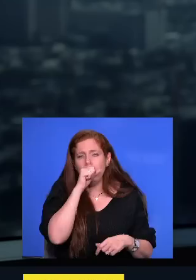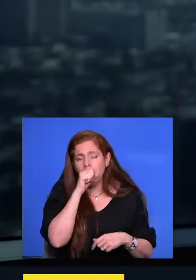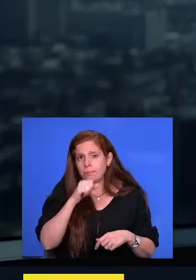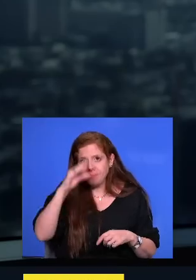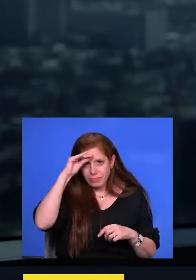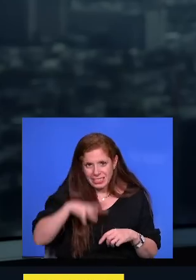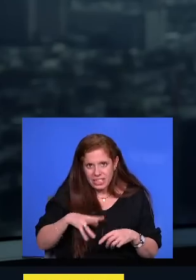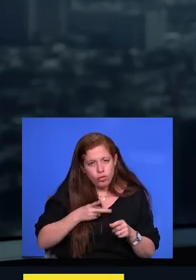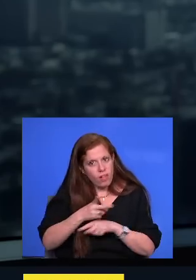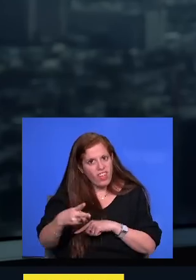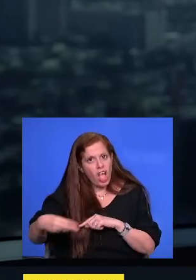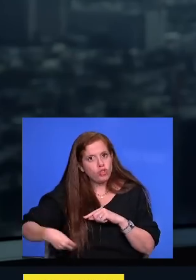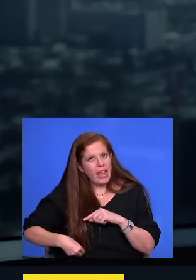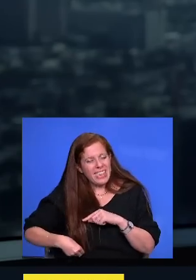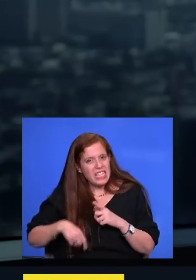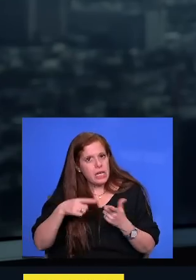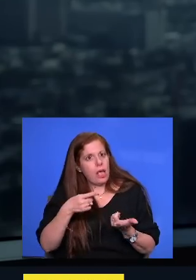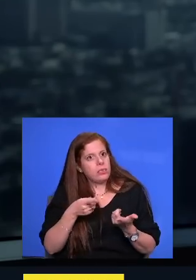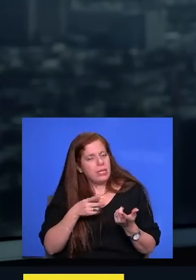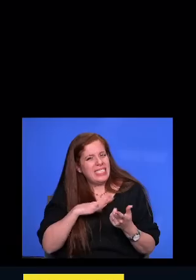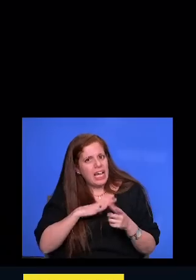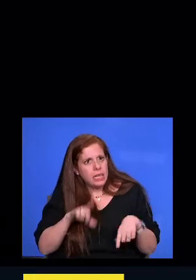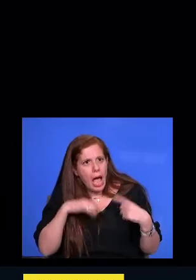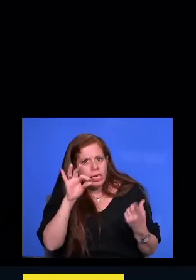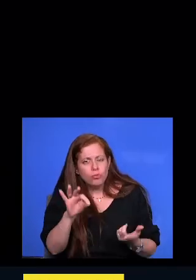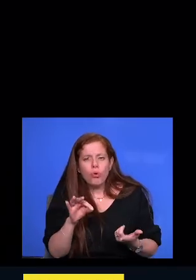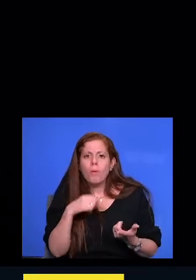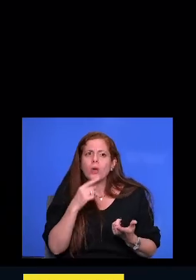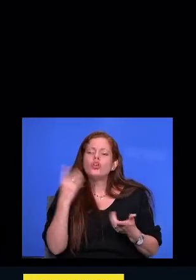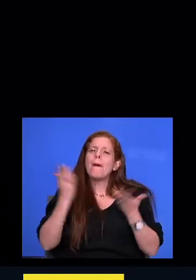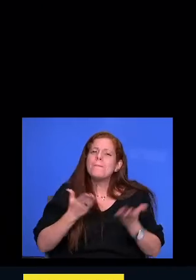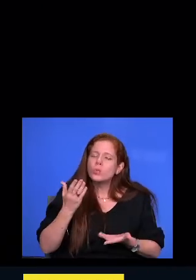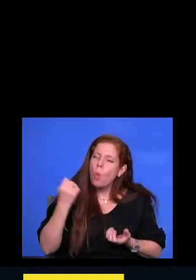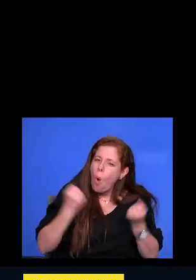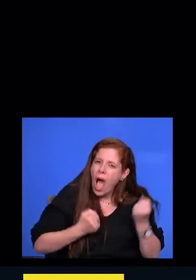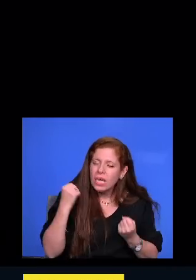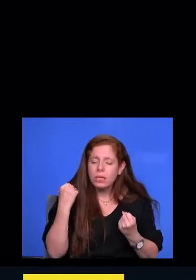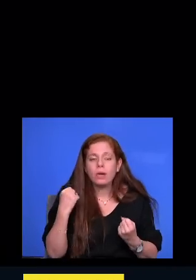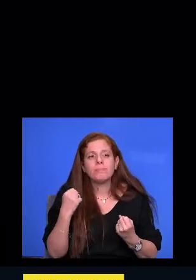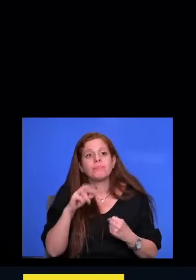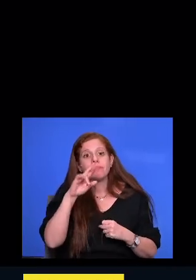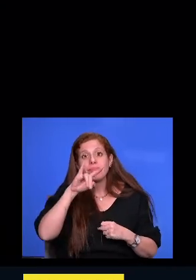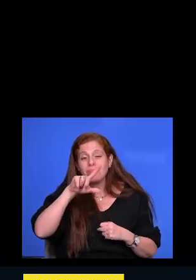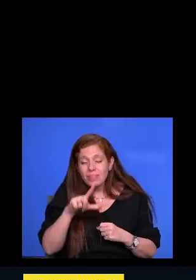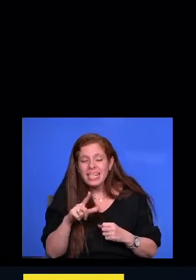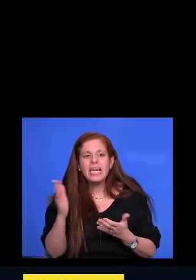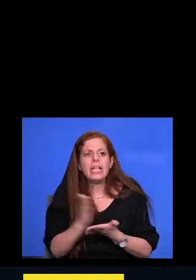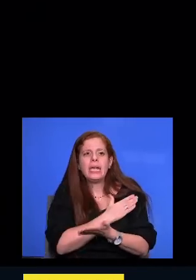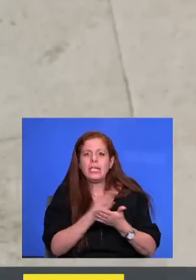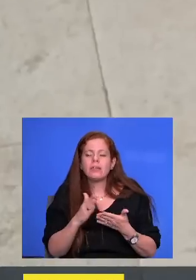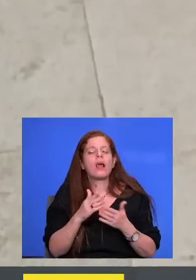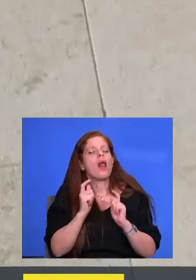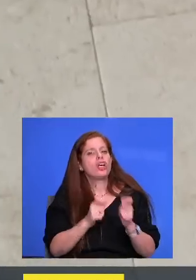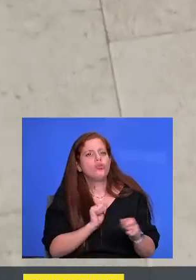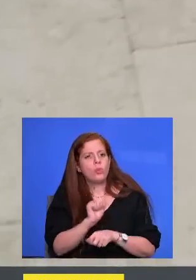שלו. הוא התחיל להגיד לי שהם הרביצו לי חזק. רחל החליטה להגיש תלונה, אז נחקר דוד בידי עובדת